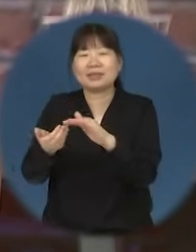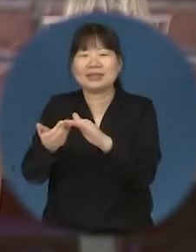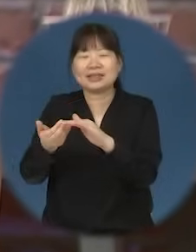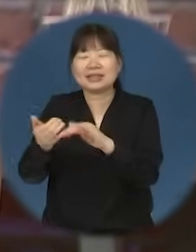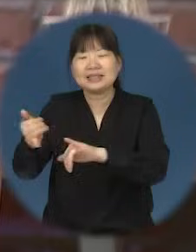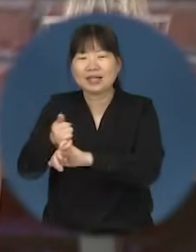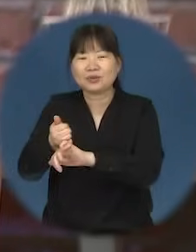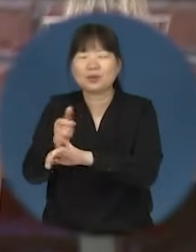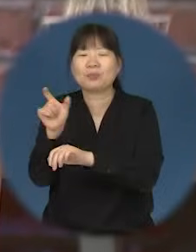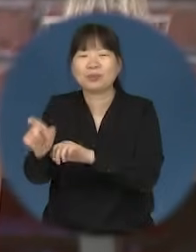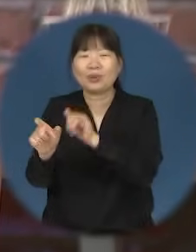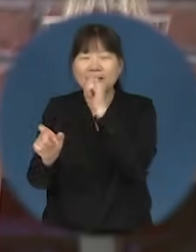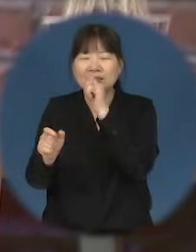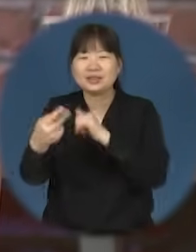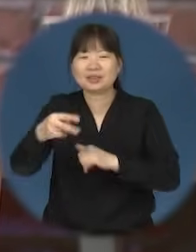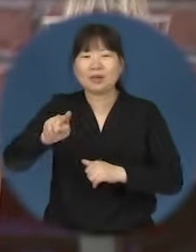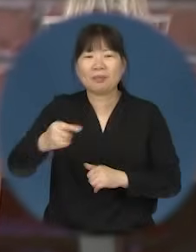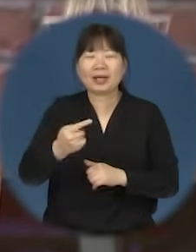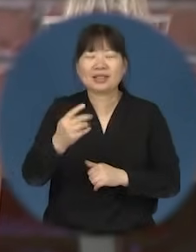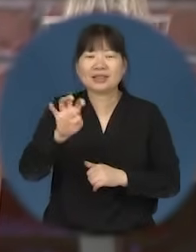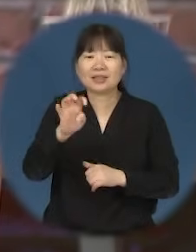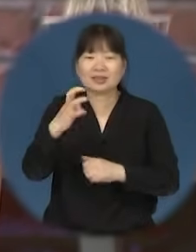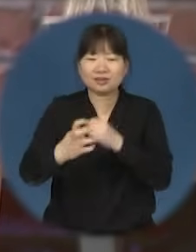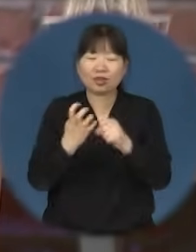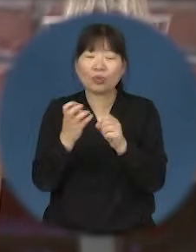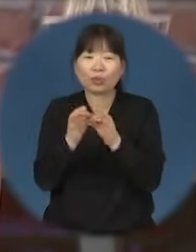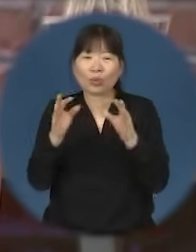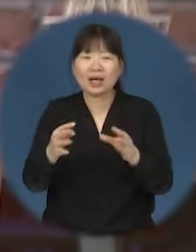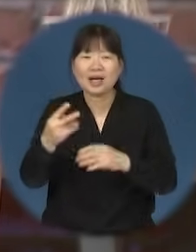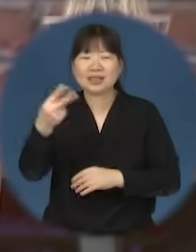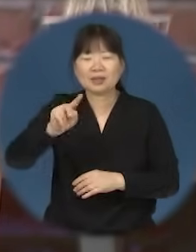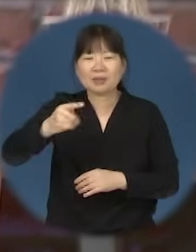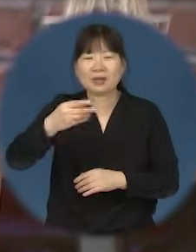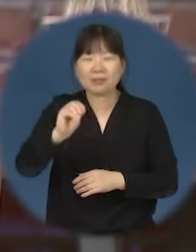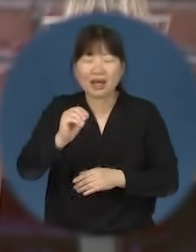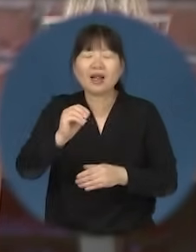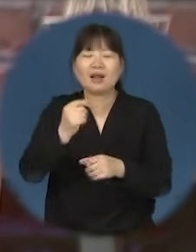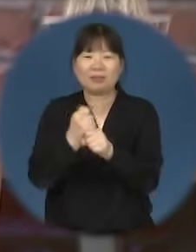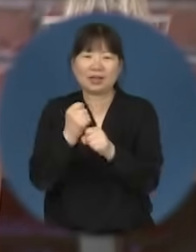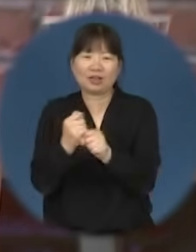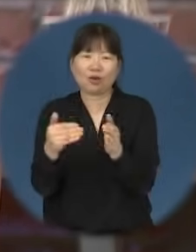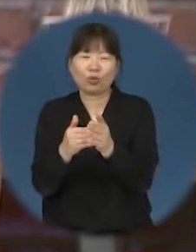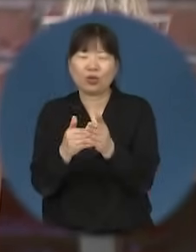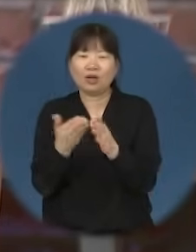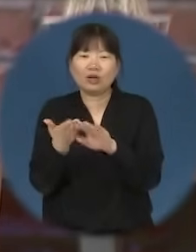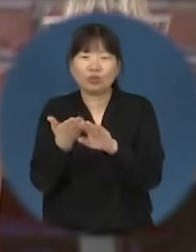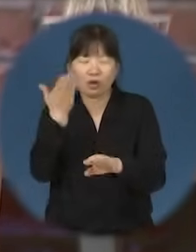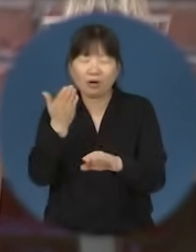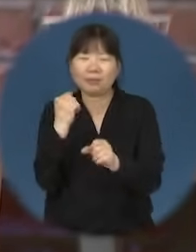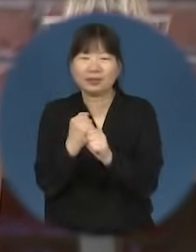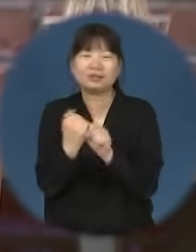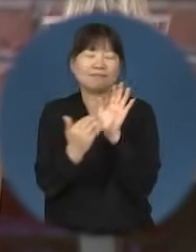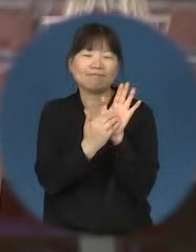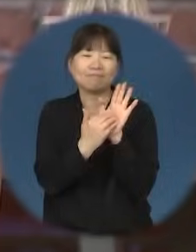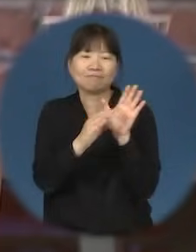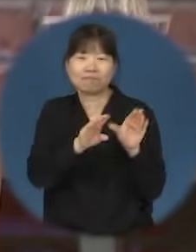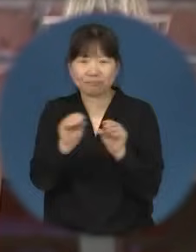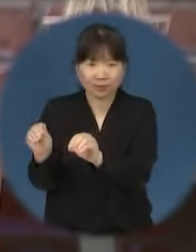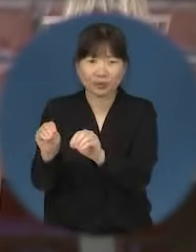거예요. 2140년 동안 2100만 개만 발행이 되고 더 이상 발행되지